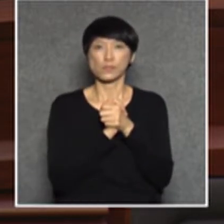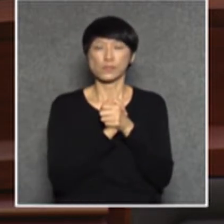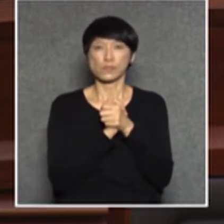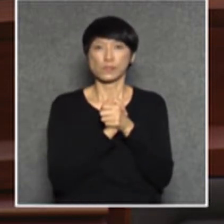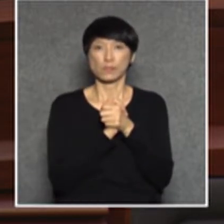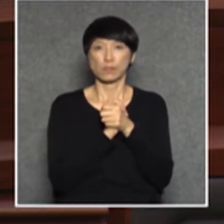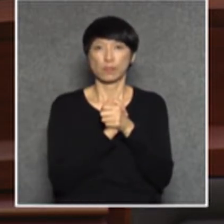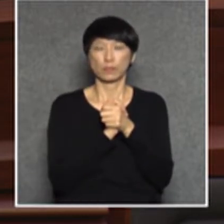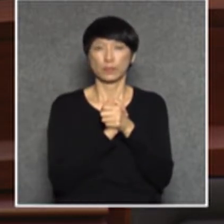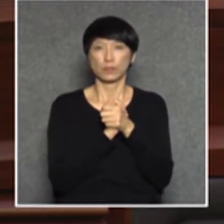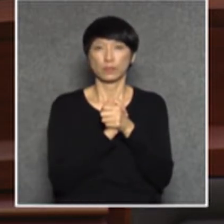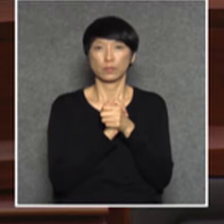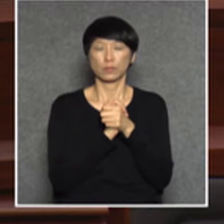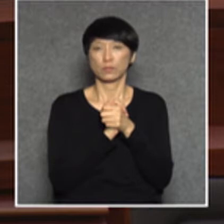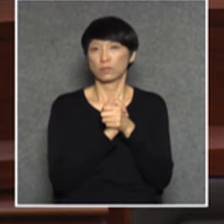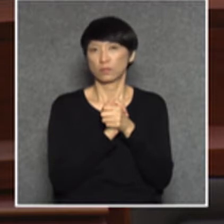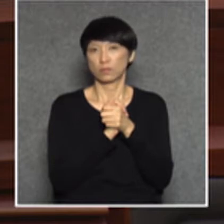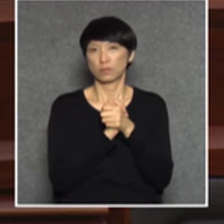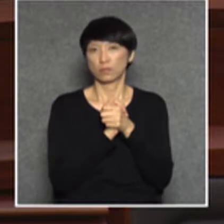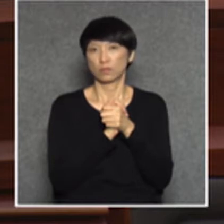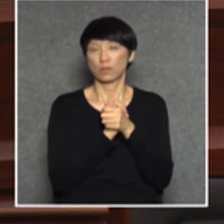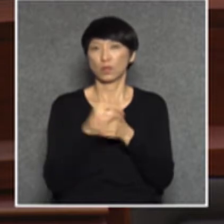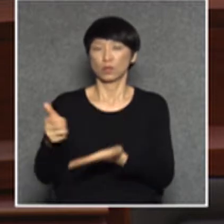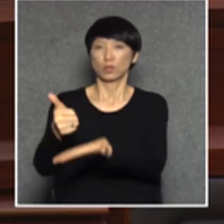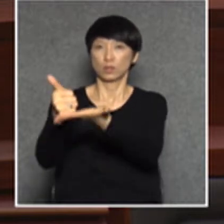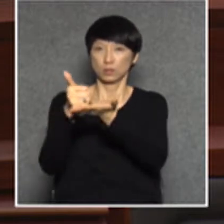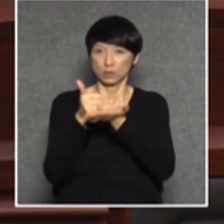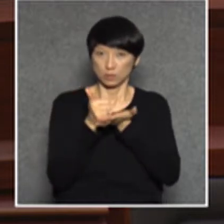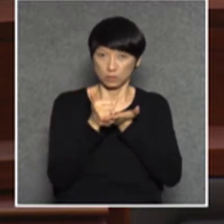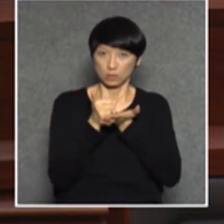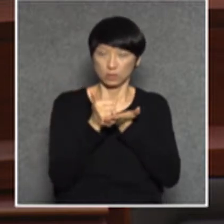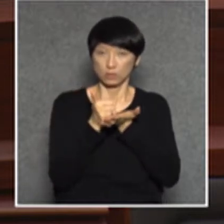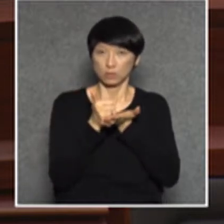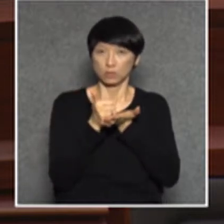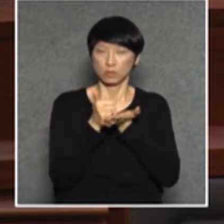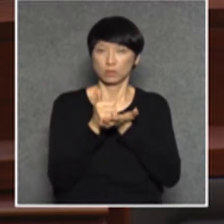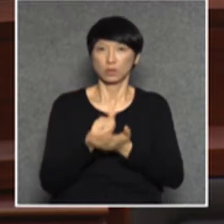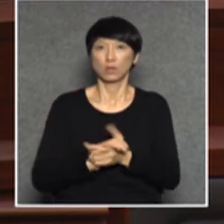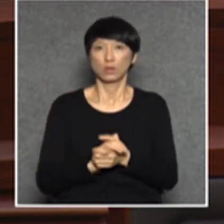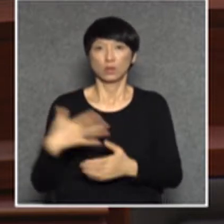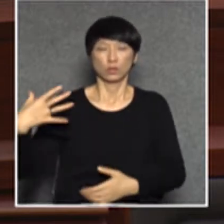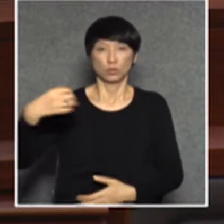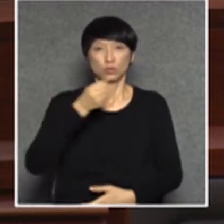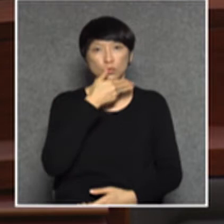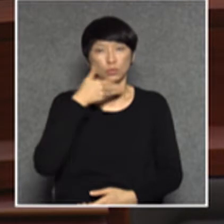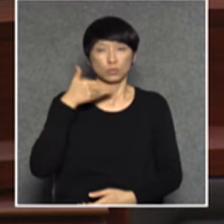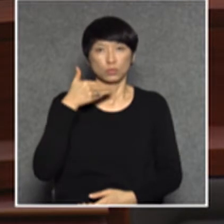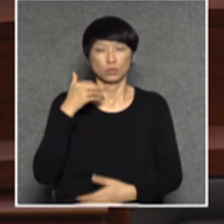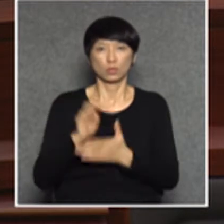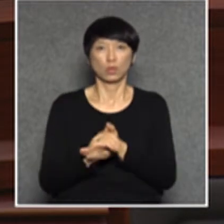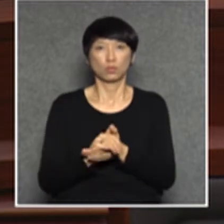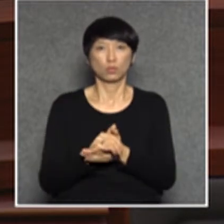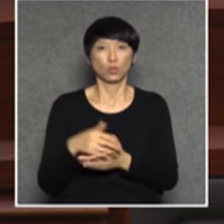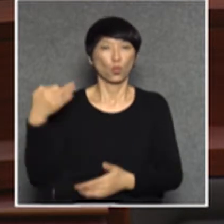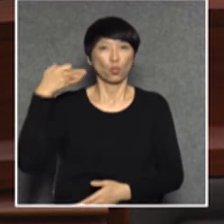我是佢青，我系佢哋邀请咗我咧，系担任青少年军总会嘅荣誉顾问。但